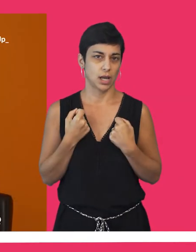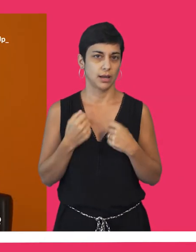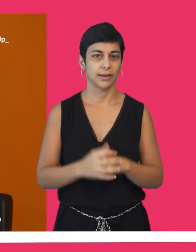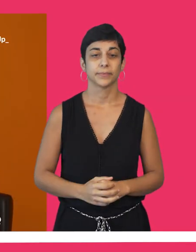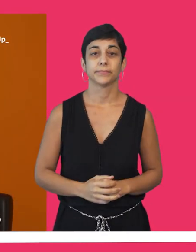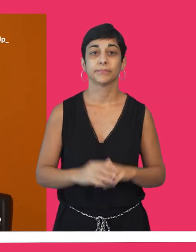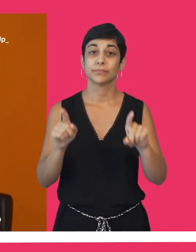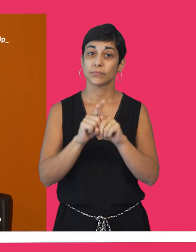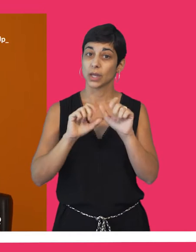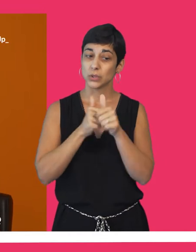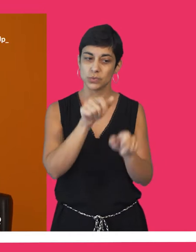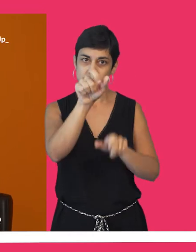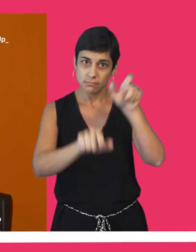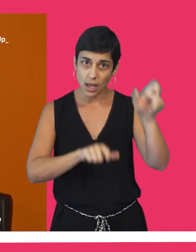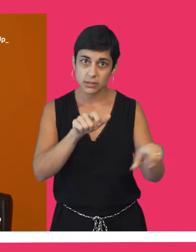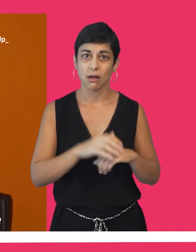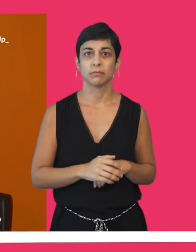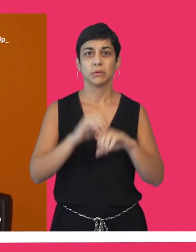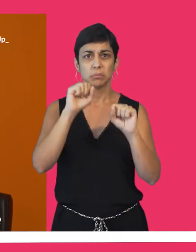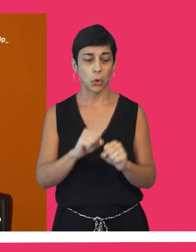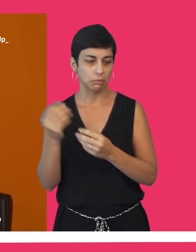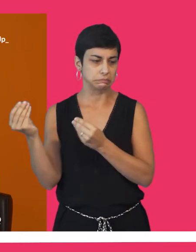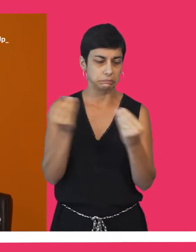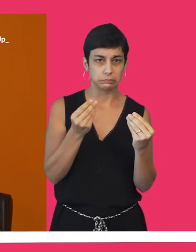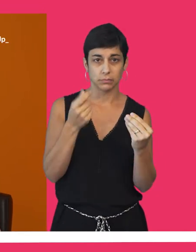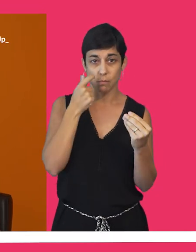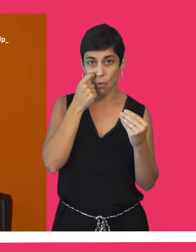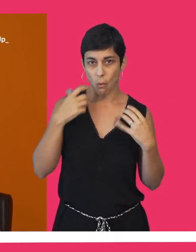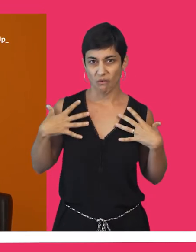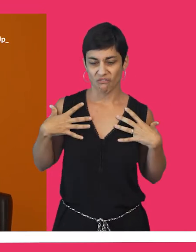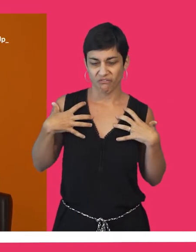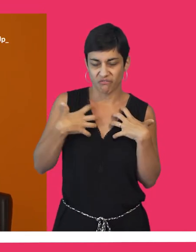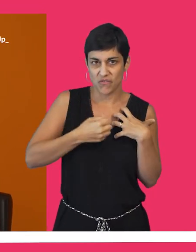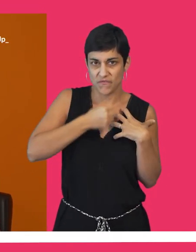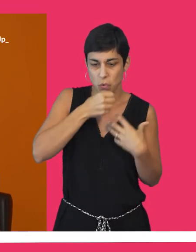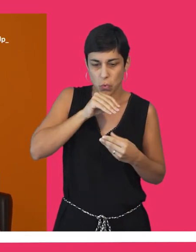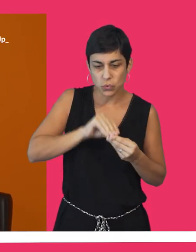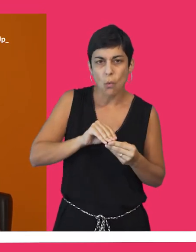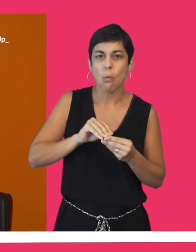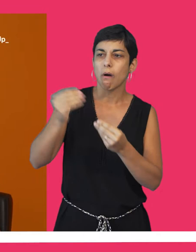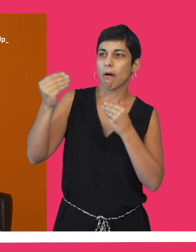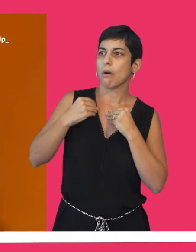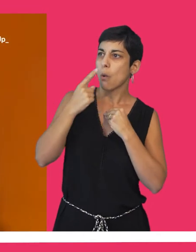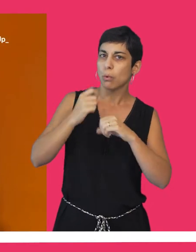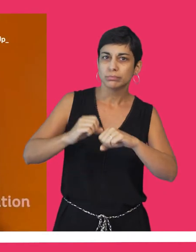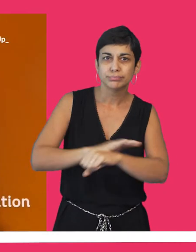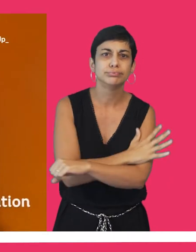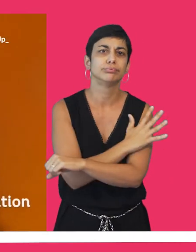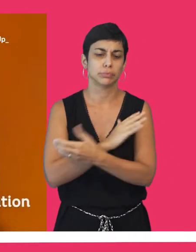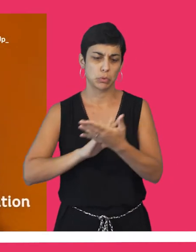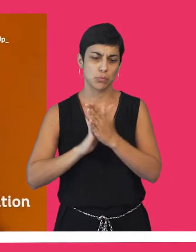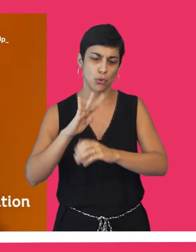Et puis, pour tout un chacun, il va aussi déclencher un vieillissement prématuré et puis des possibles coups de soleil, brûlures,